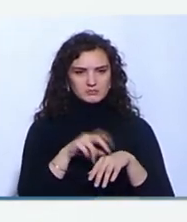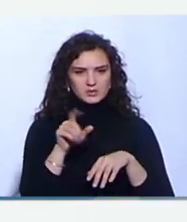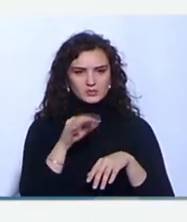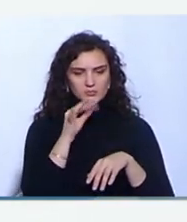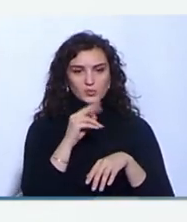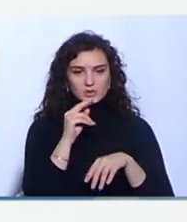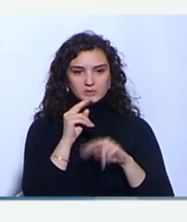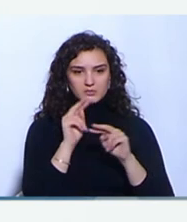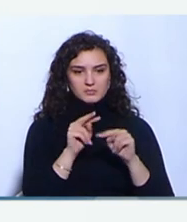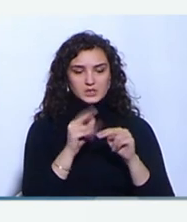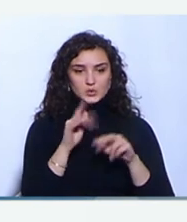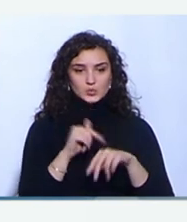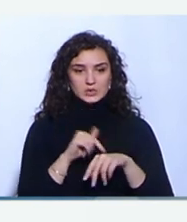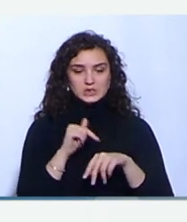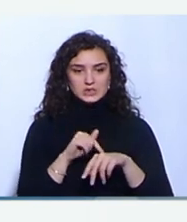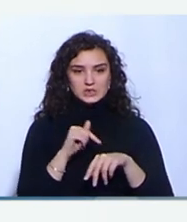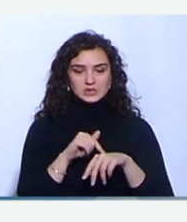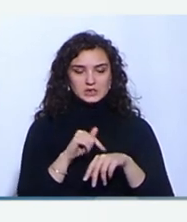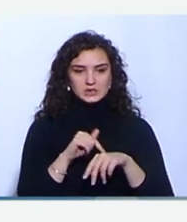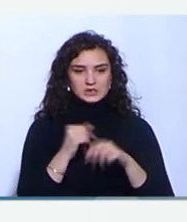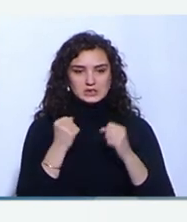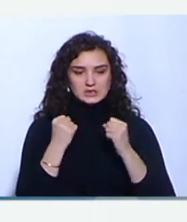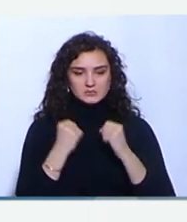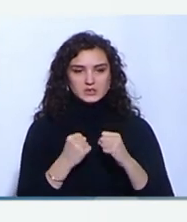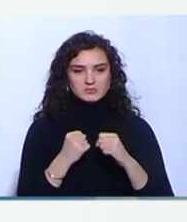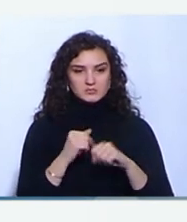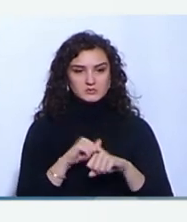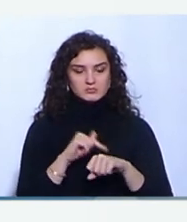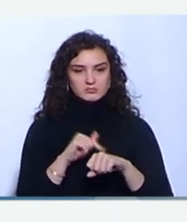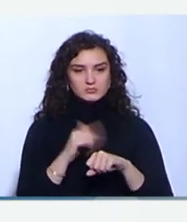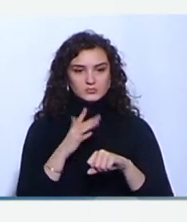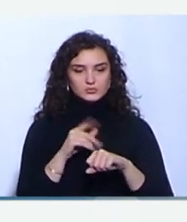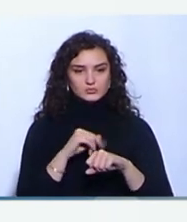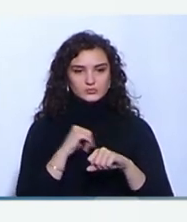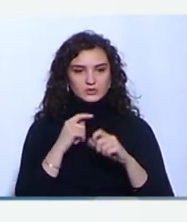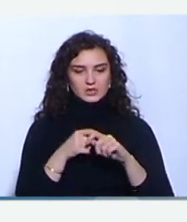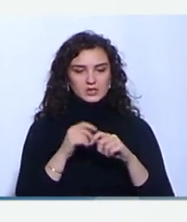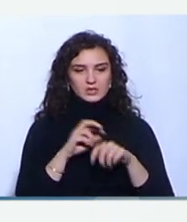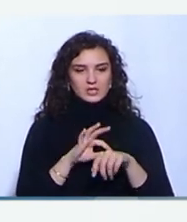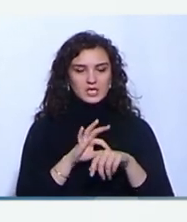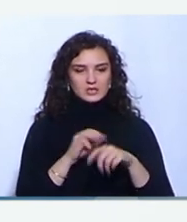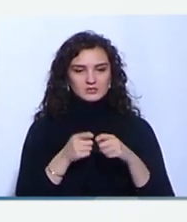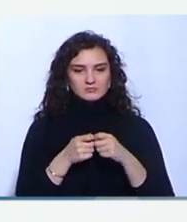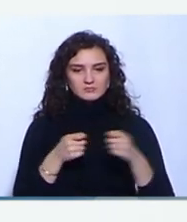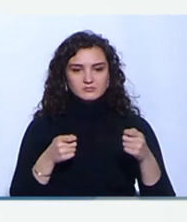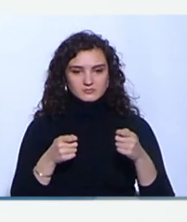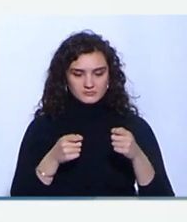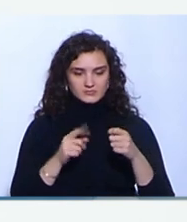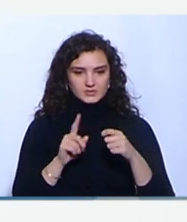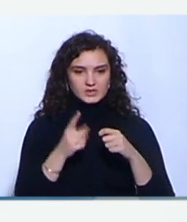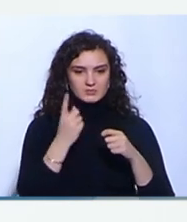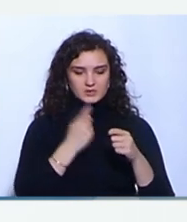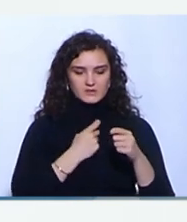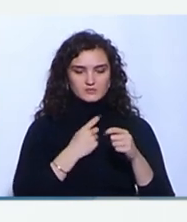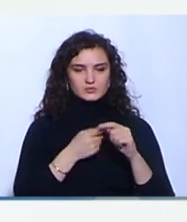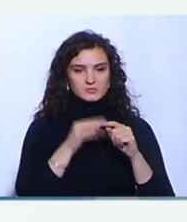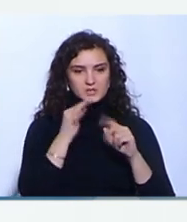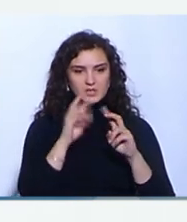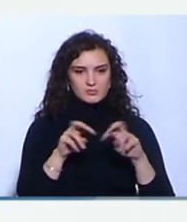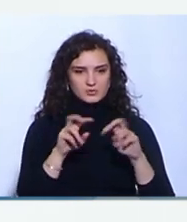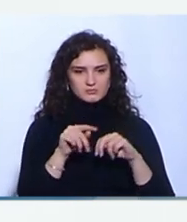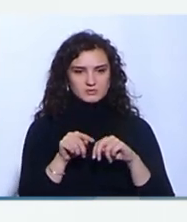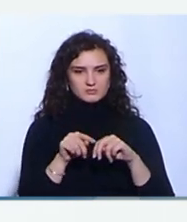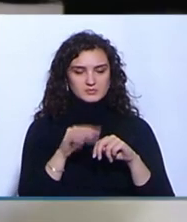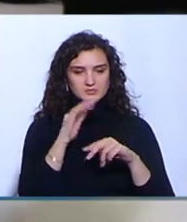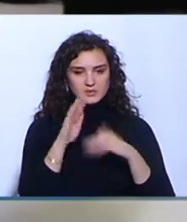ყურადღება მიაქციე. თუ იგძენი, სიმძიმის გზნობა, თუ იგძენი, რომ გადაიჭიმა კანი, დამიკავშირდი და მე ამას ამოწმებს.